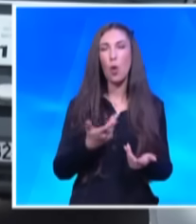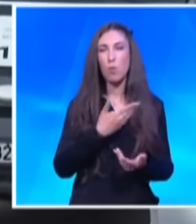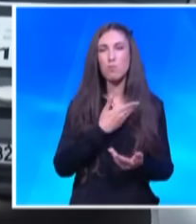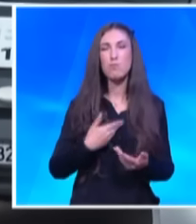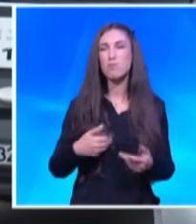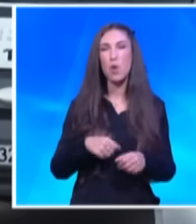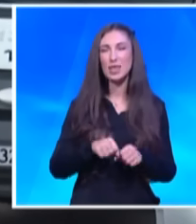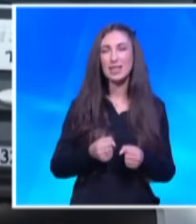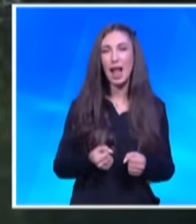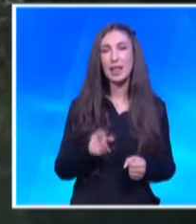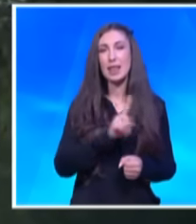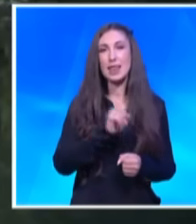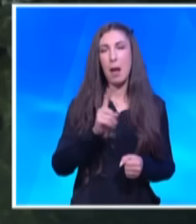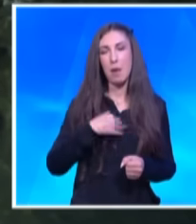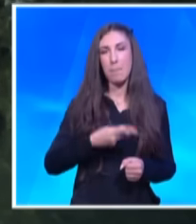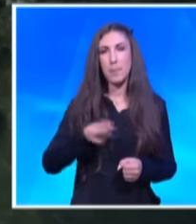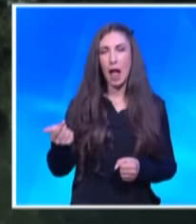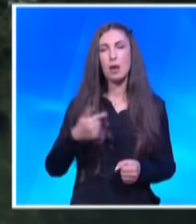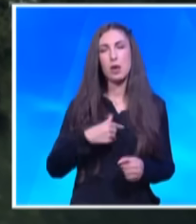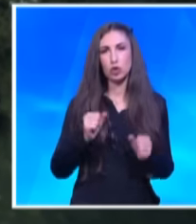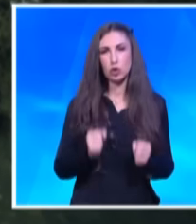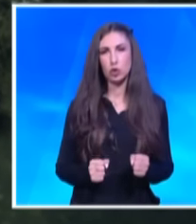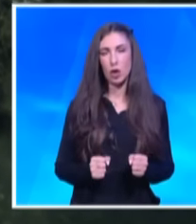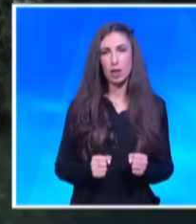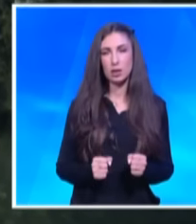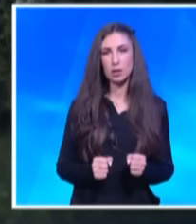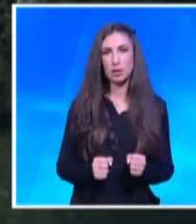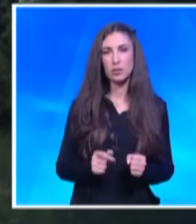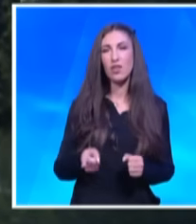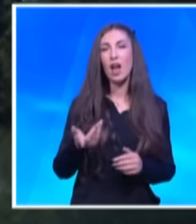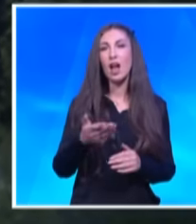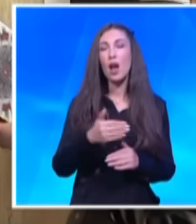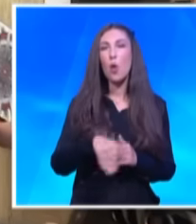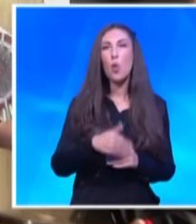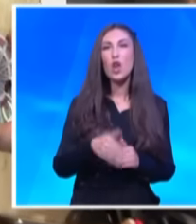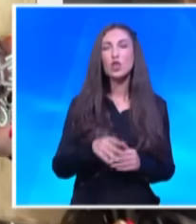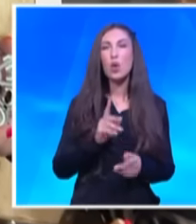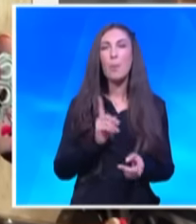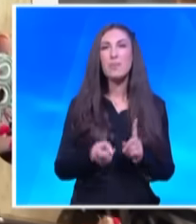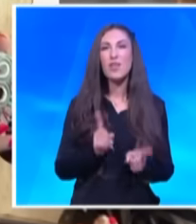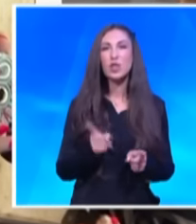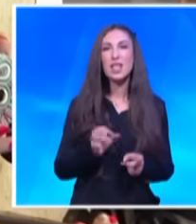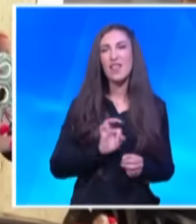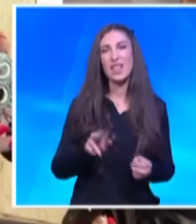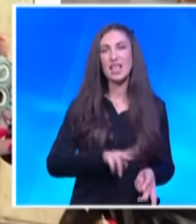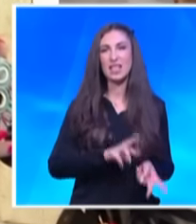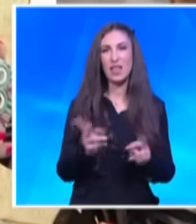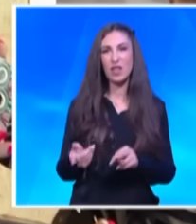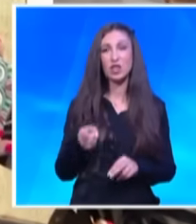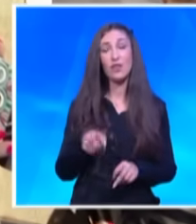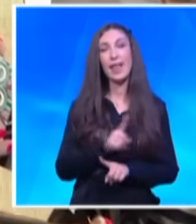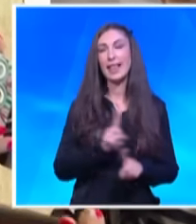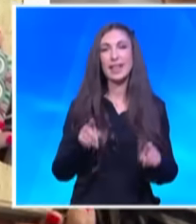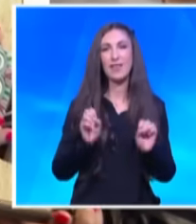казал, няма да бягам, стоя си тука. Нагло убийство, улично правосъдие, закона на Линч се връща. И това не трябва